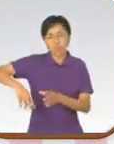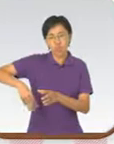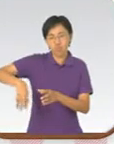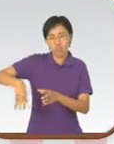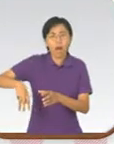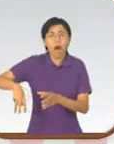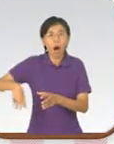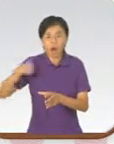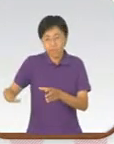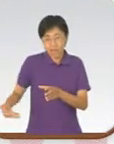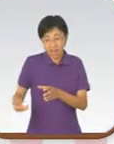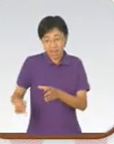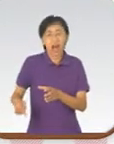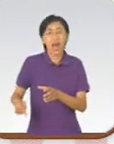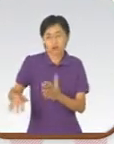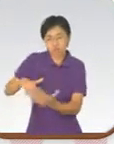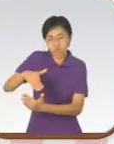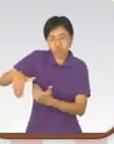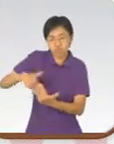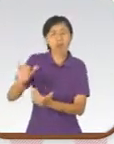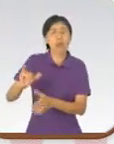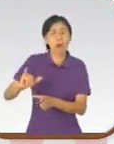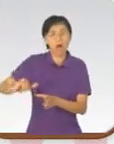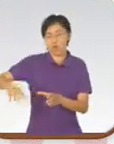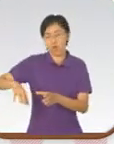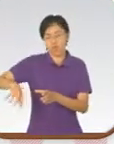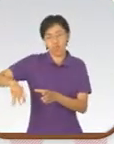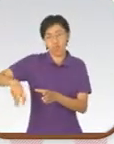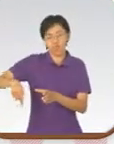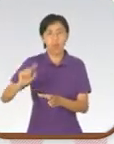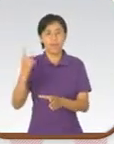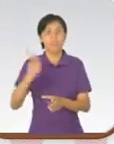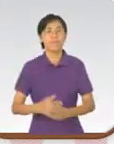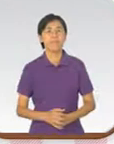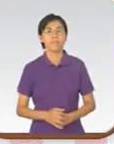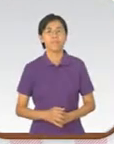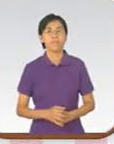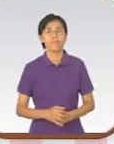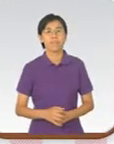กี้มันไม่ได้ถูกผสมเข้าไปด้วยมันก็เลยยังแข็งไม่มาก